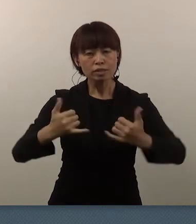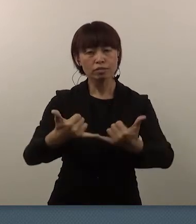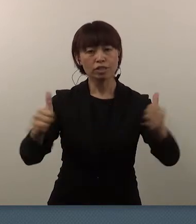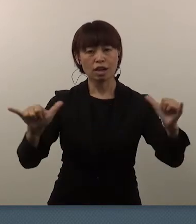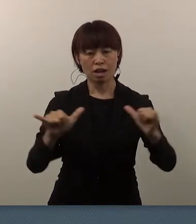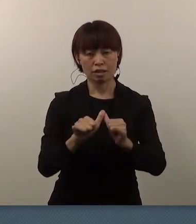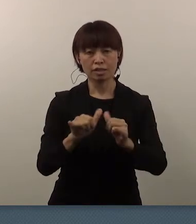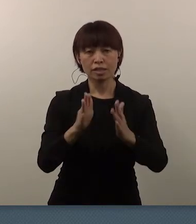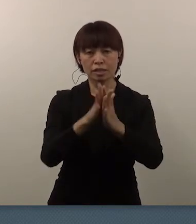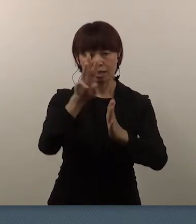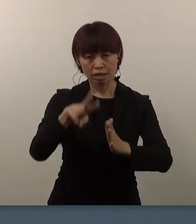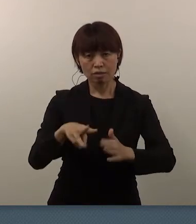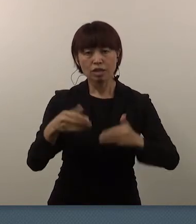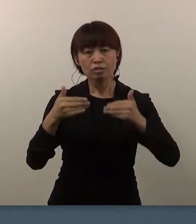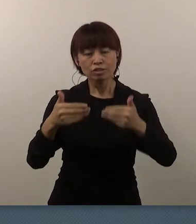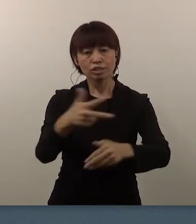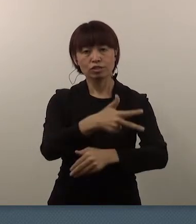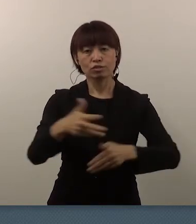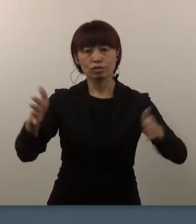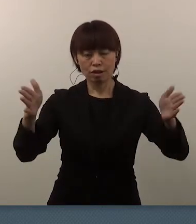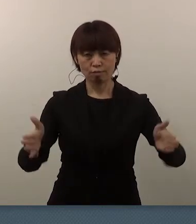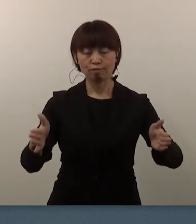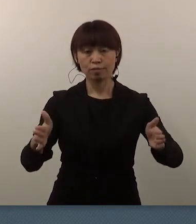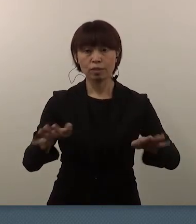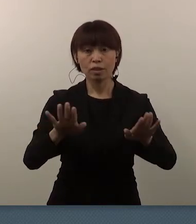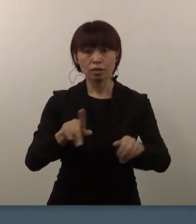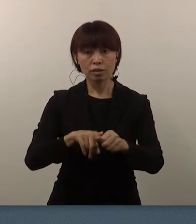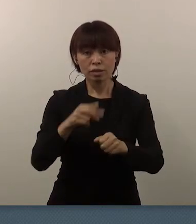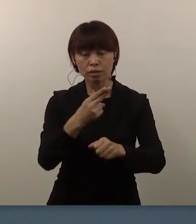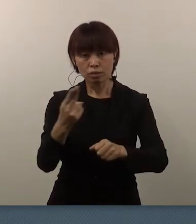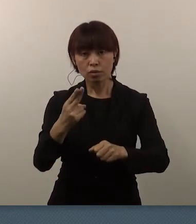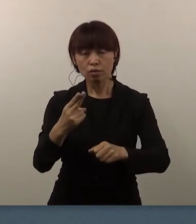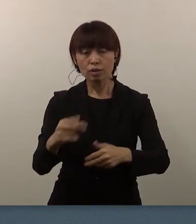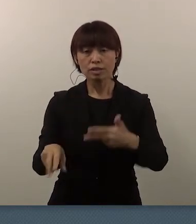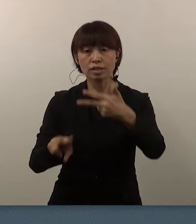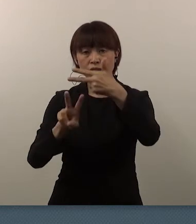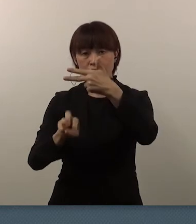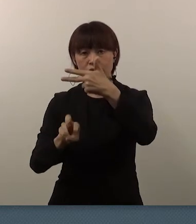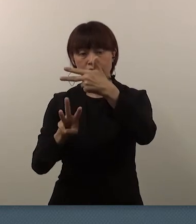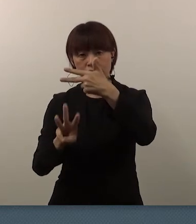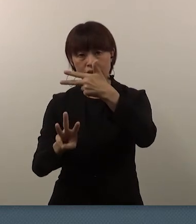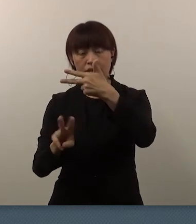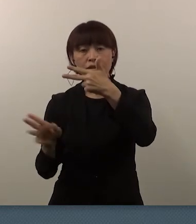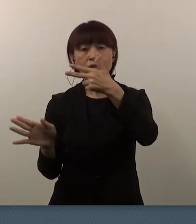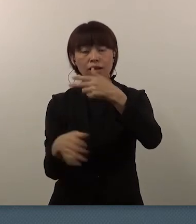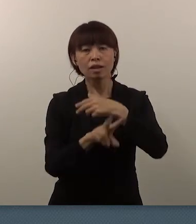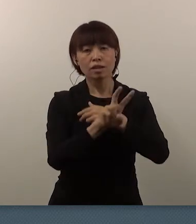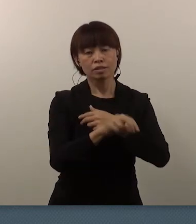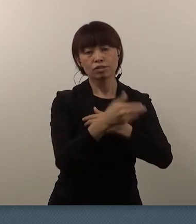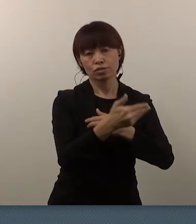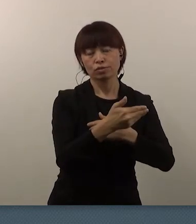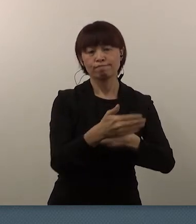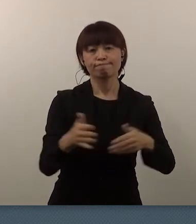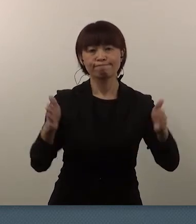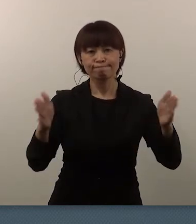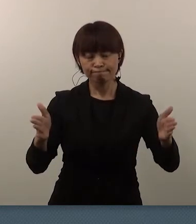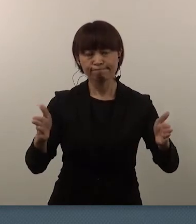めておりまして、今年度は7月23日月曜日から29日日曜日になります